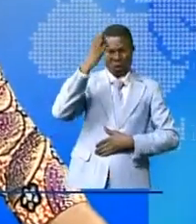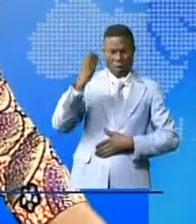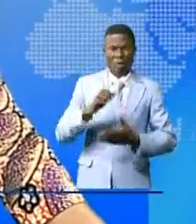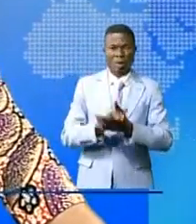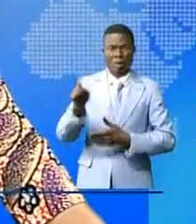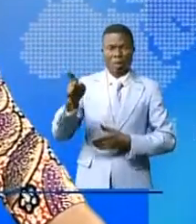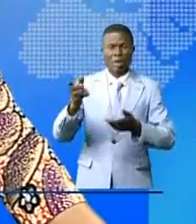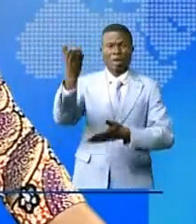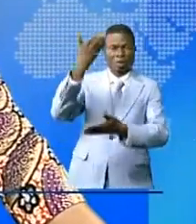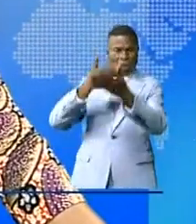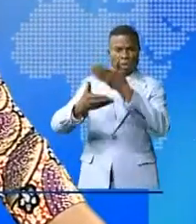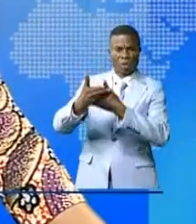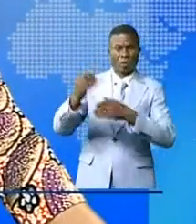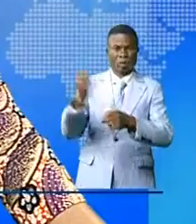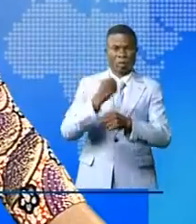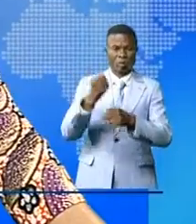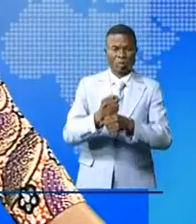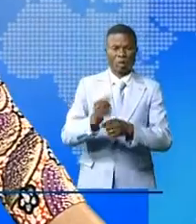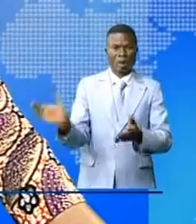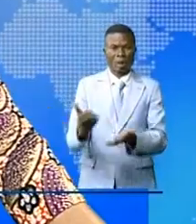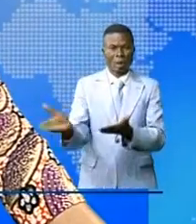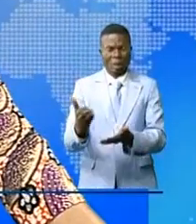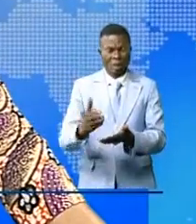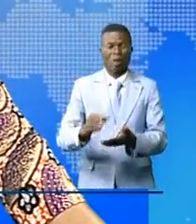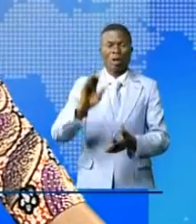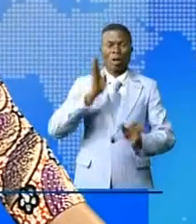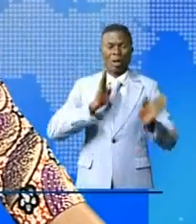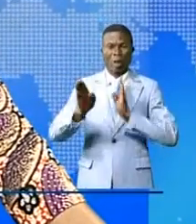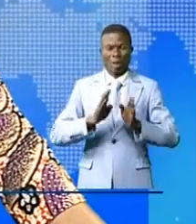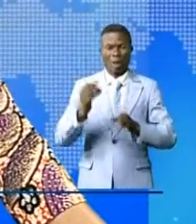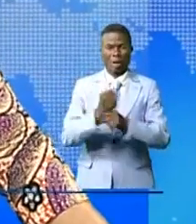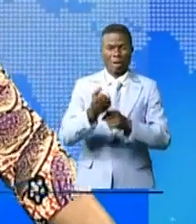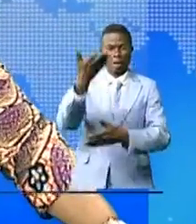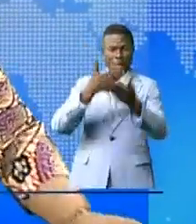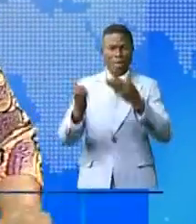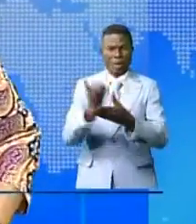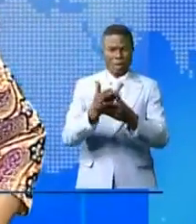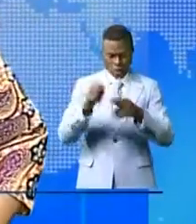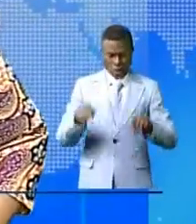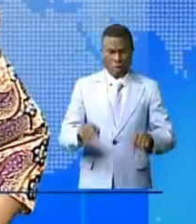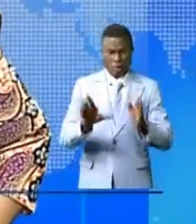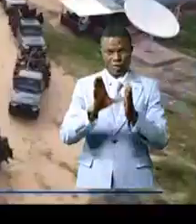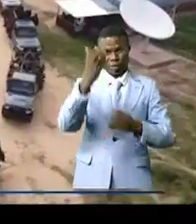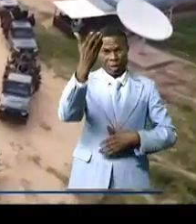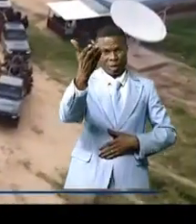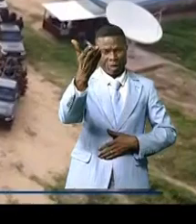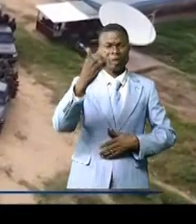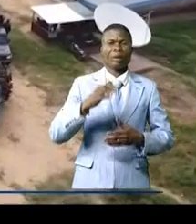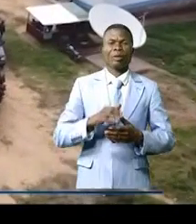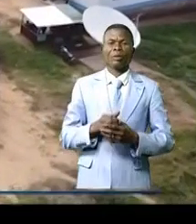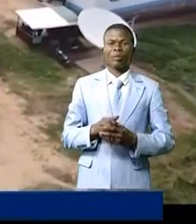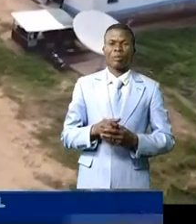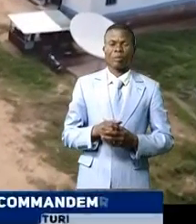Maloba, permuté à l'opération Sokola 1 à Beni. La cérémonie de remise reprise a eu lieu aujourd'hui. Regardez. Le